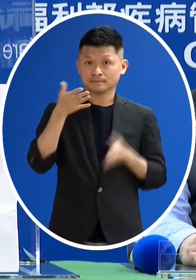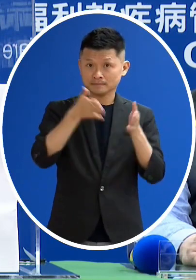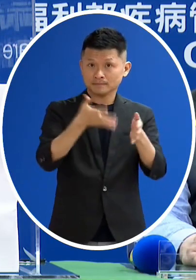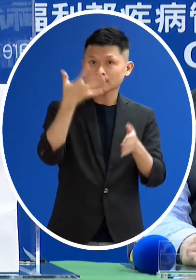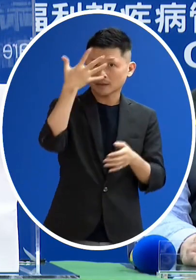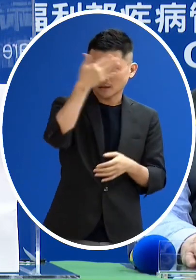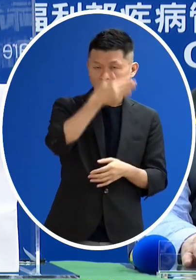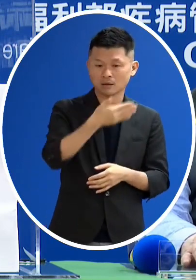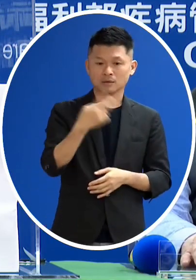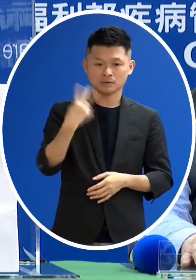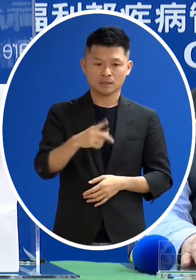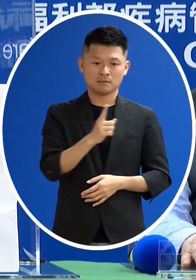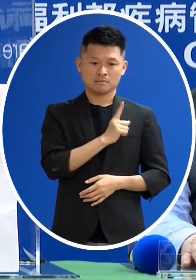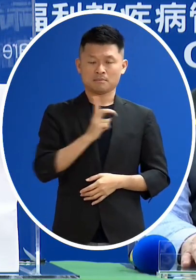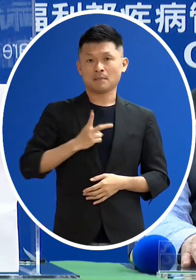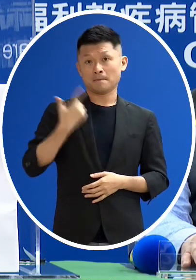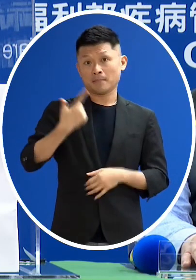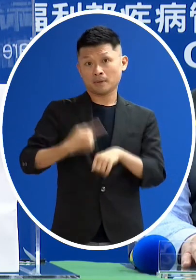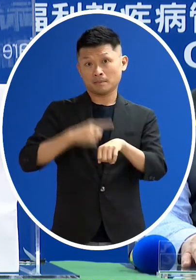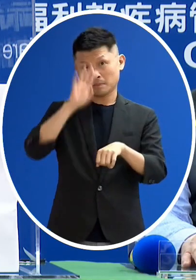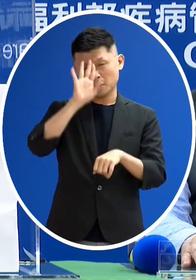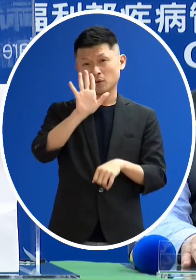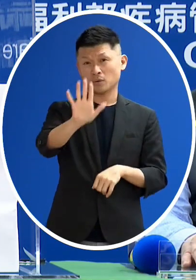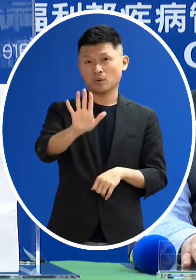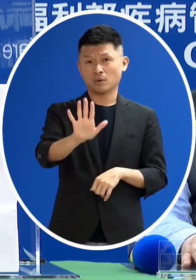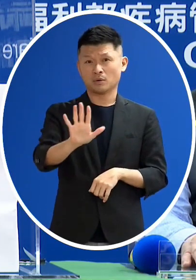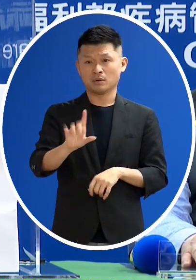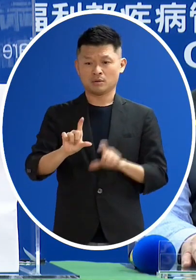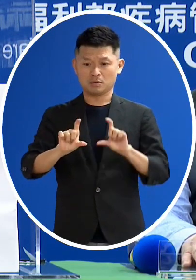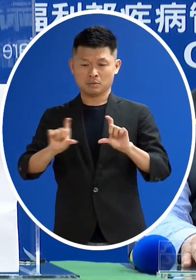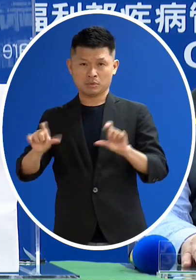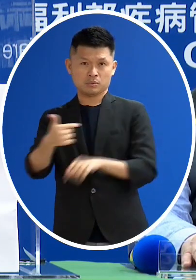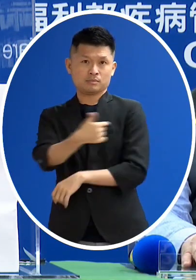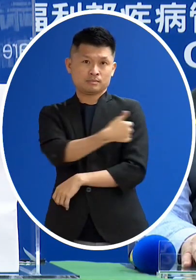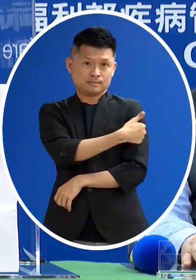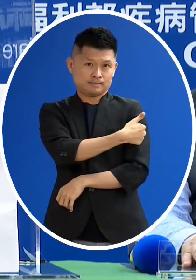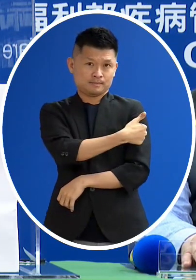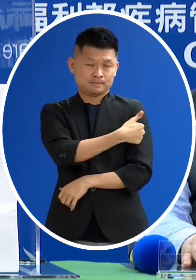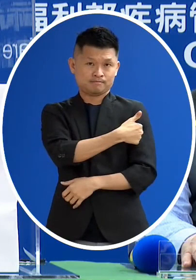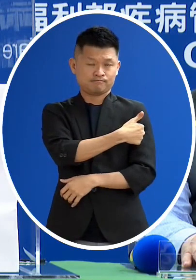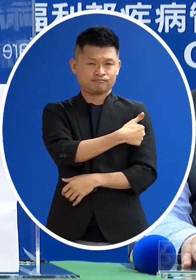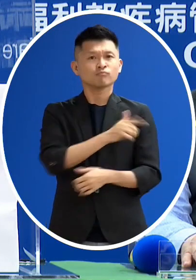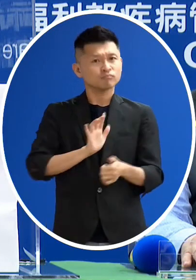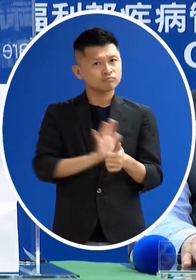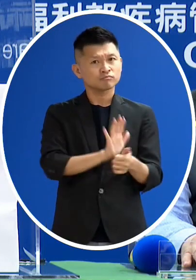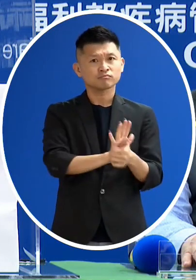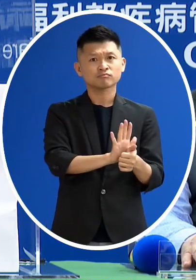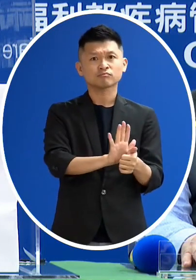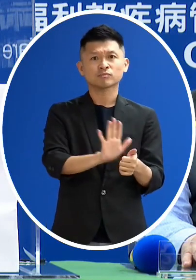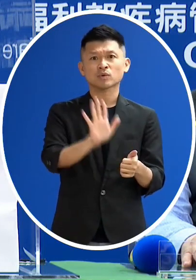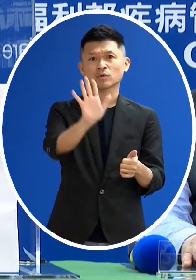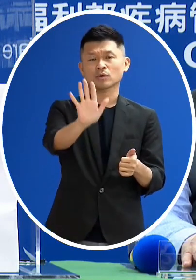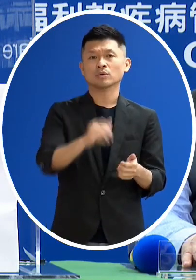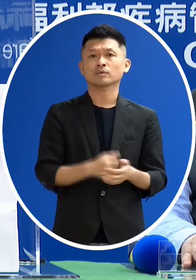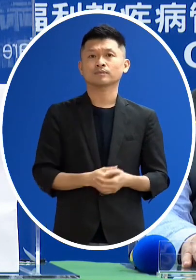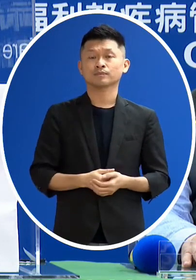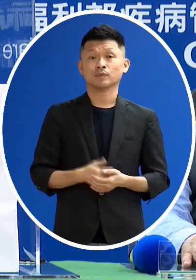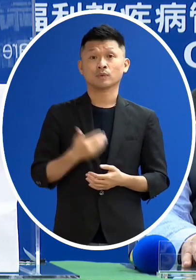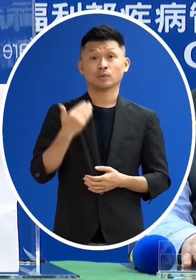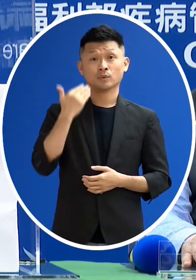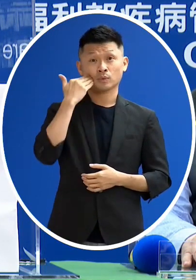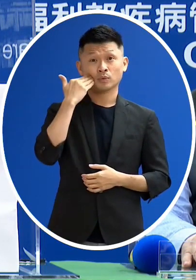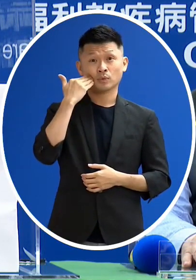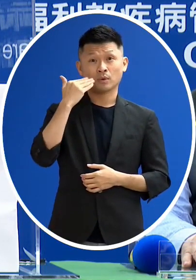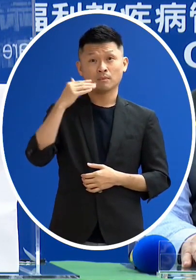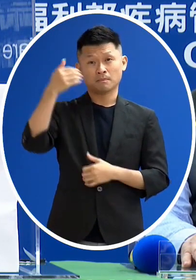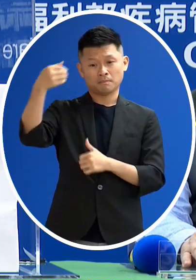加上有慢性病，事实上打疫苗它还是有比较多的好处，要不然在染疫的时候，